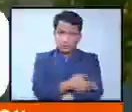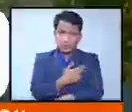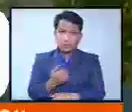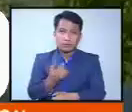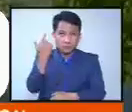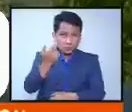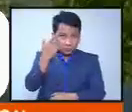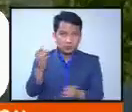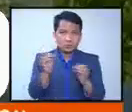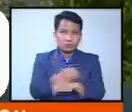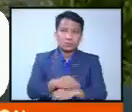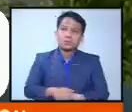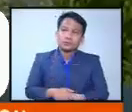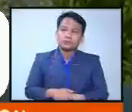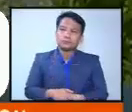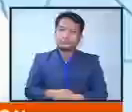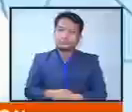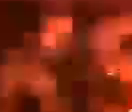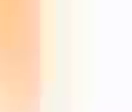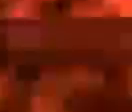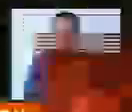ilang government offices.